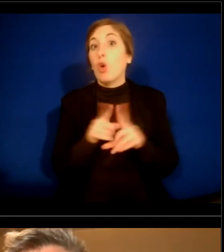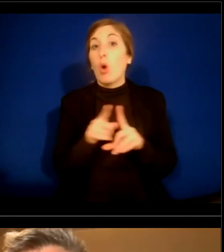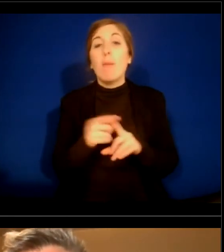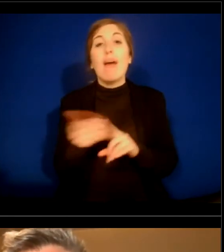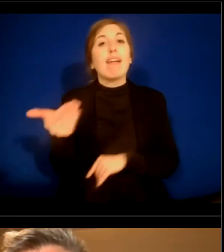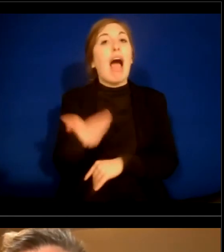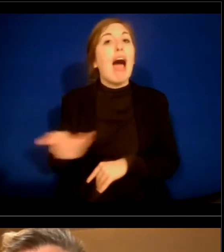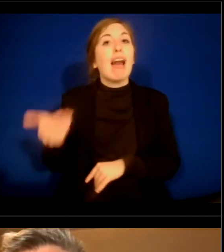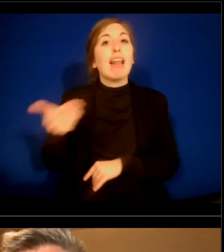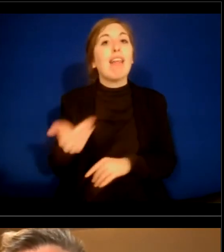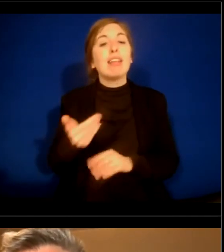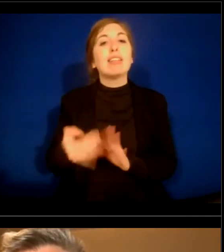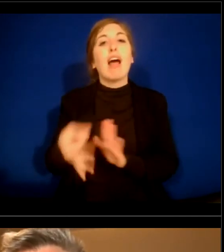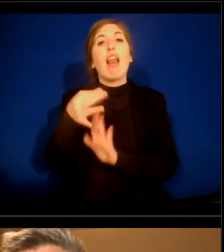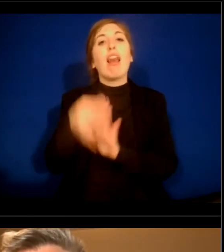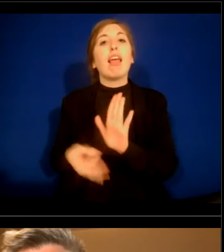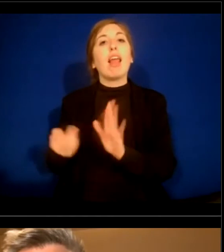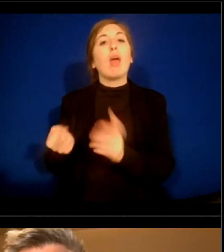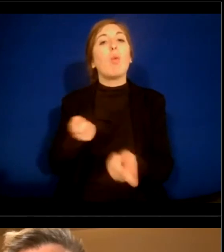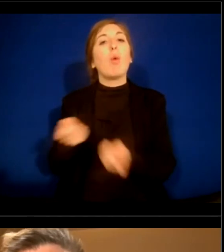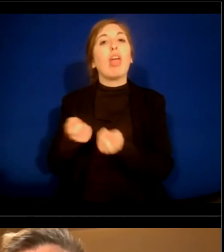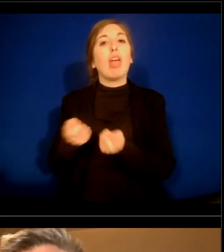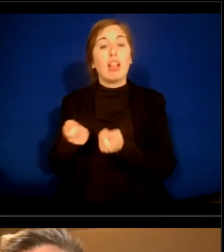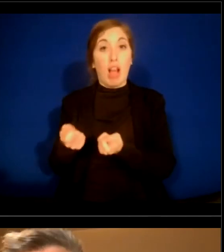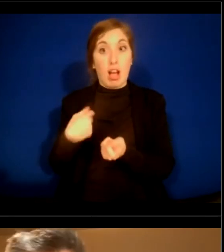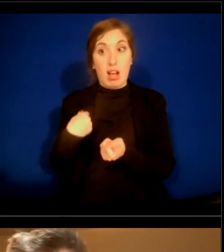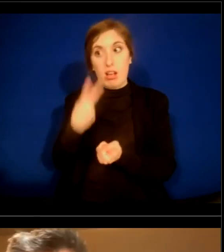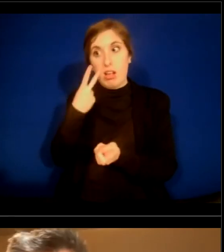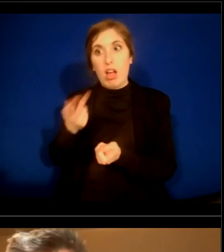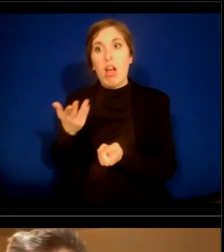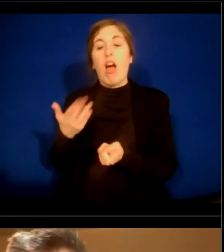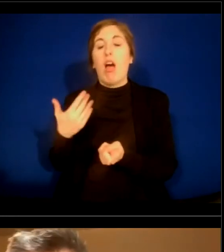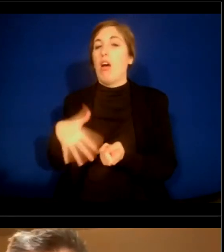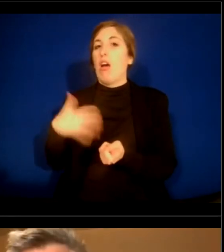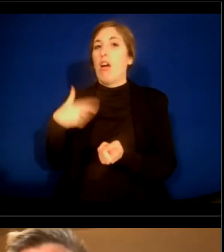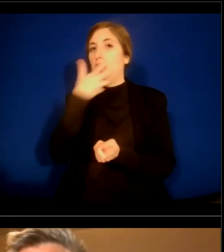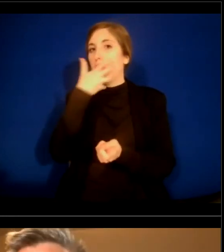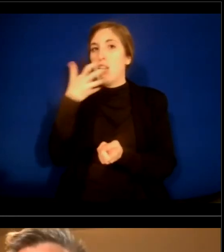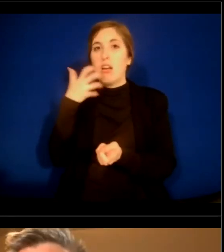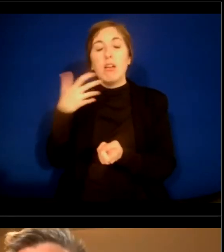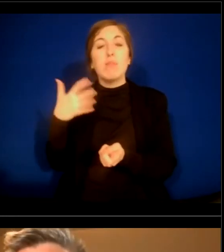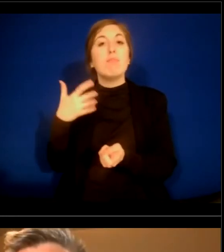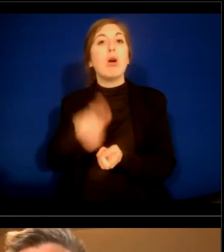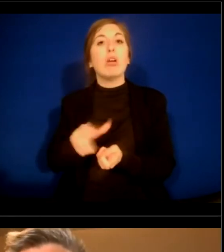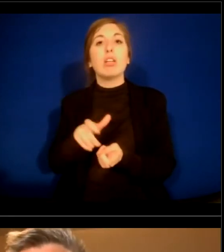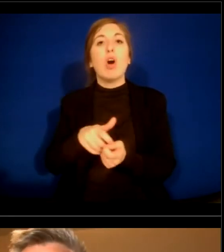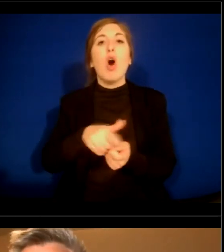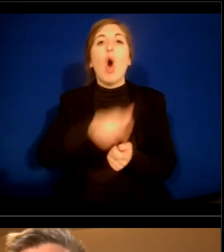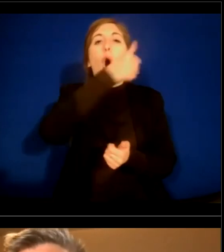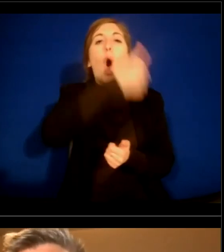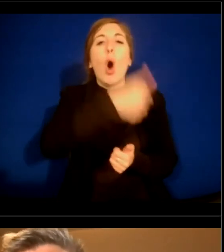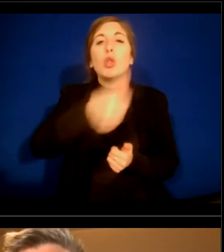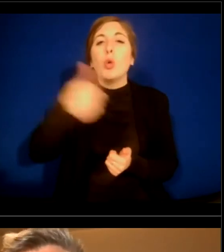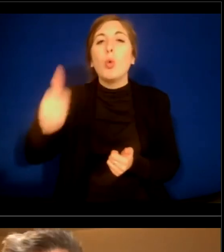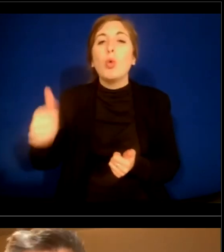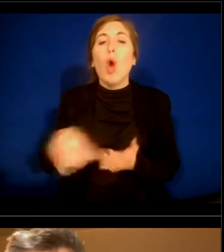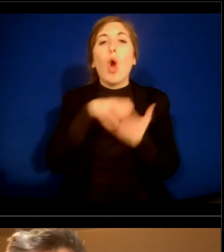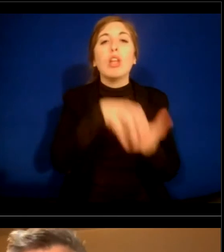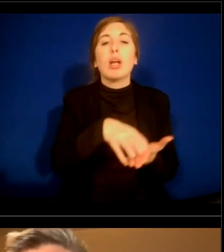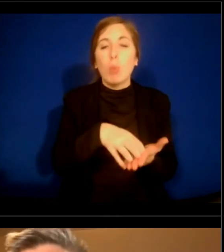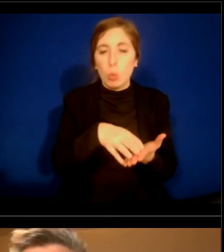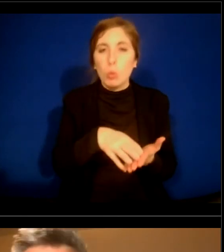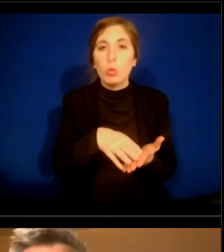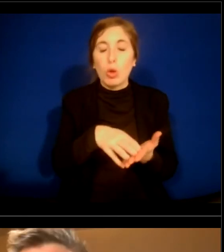beneficino molto anche di un minimo senso di stabilità, considerata che la loro vita, no, è stata evidentemente